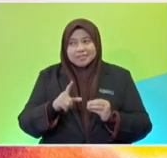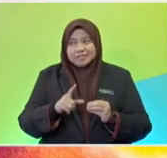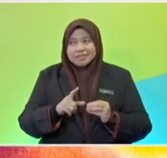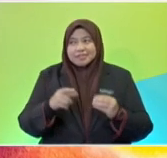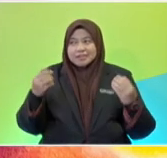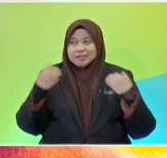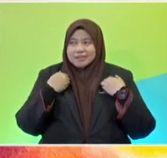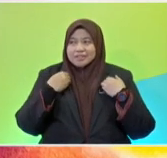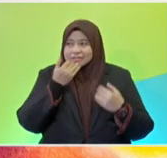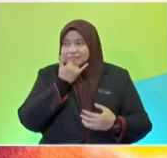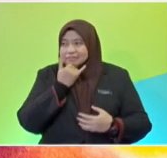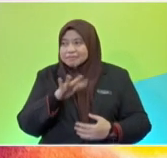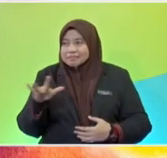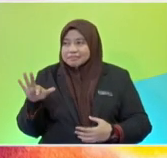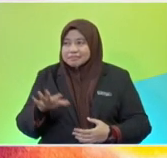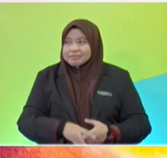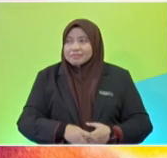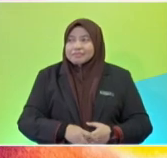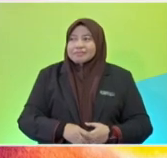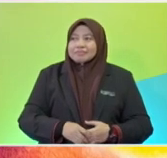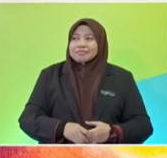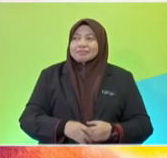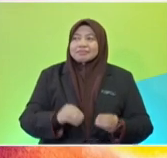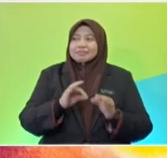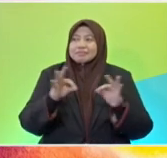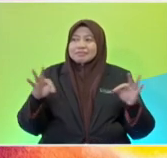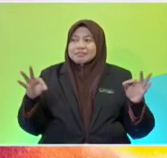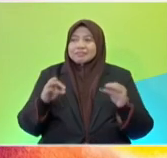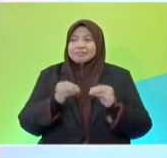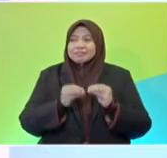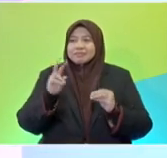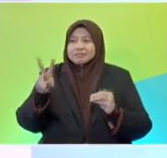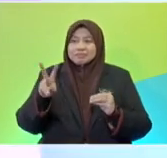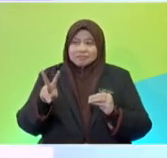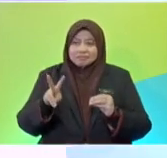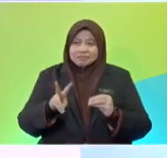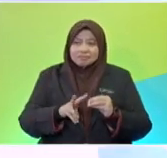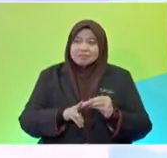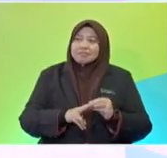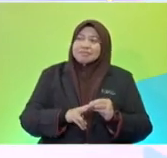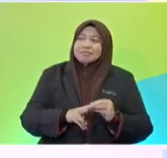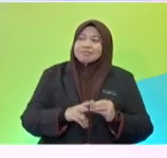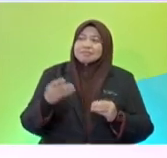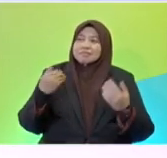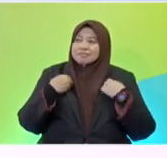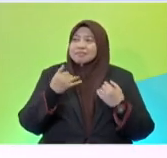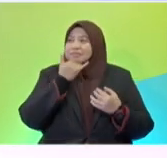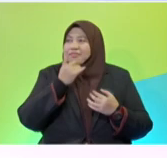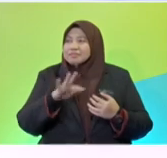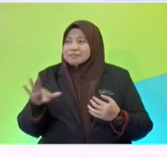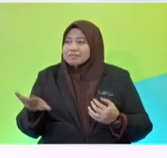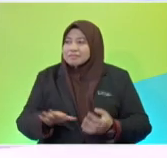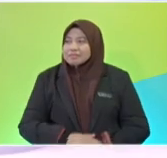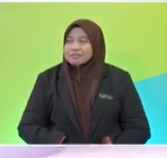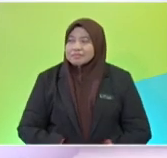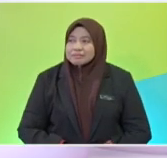keluarga mengucap terima kasih untuk ayah yang pertama saya nampak ban angkat tangan terlebih dahulu silamonikan Ayah yang pertama tokoh